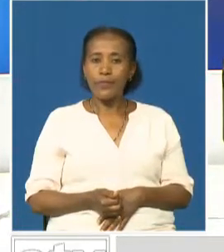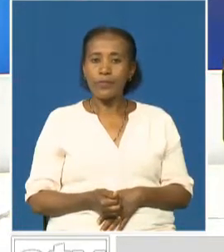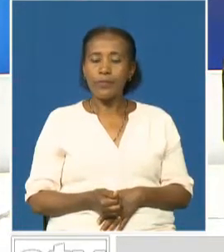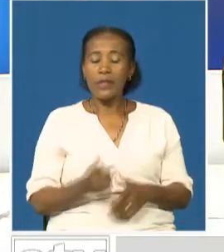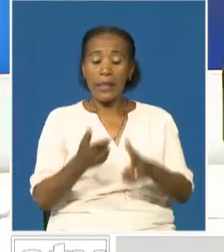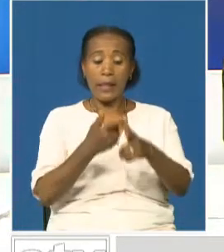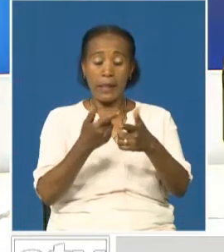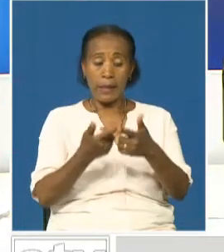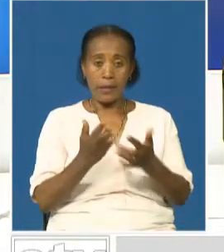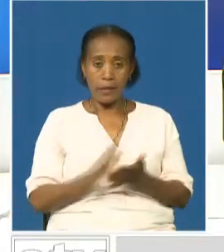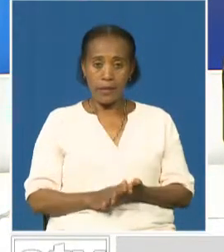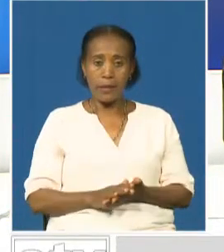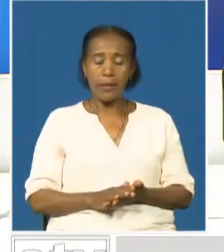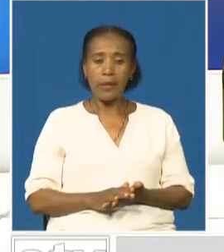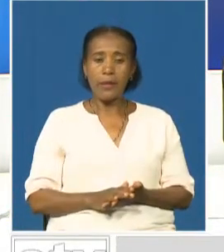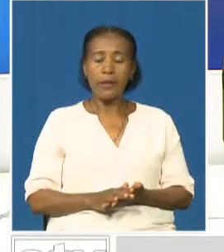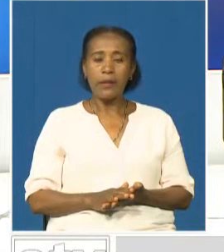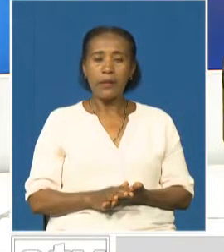እንግዲህ